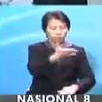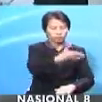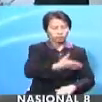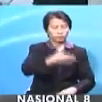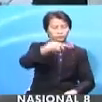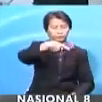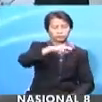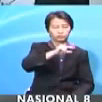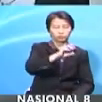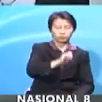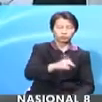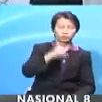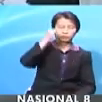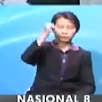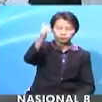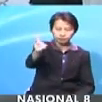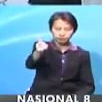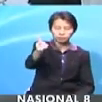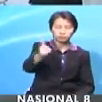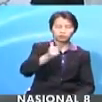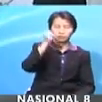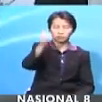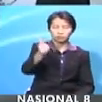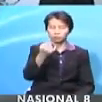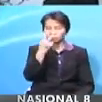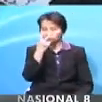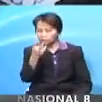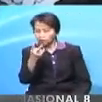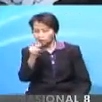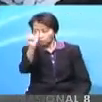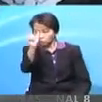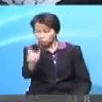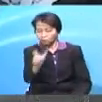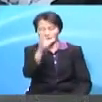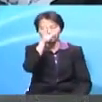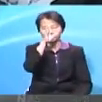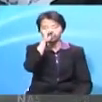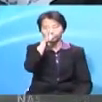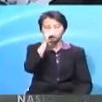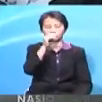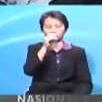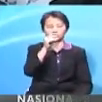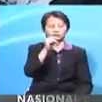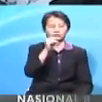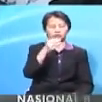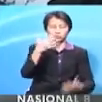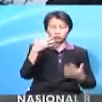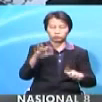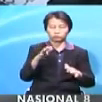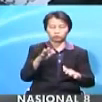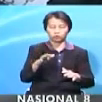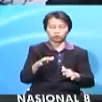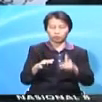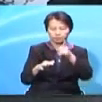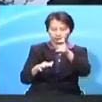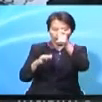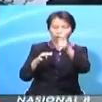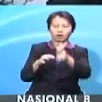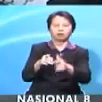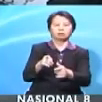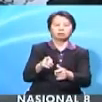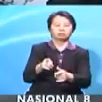lembaga yang tersangkut ini didapati seorang laki-laki telah kena tembak